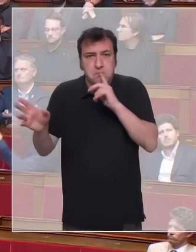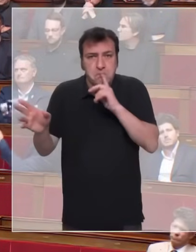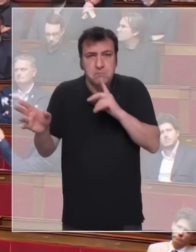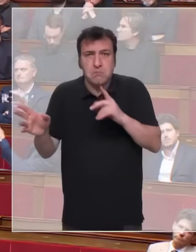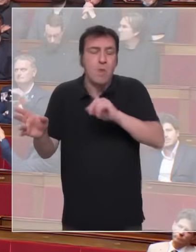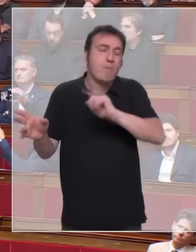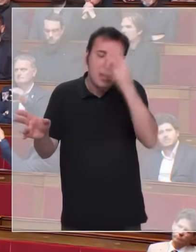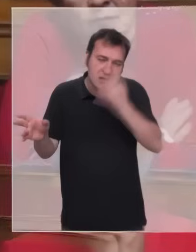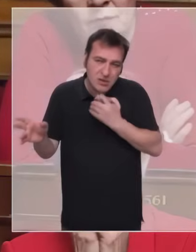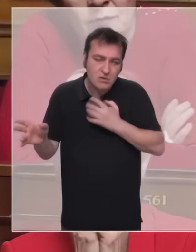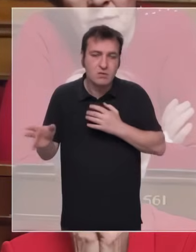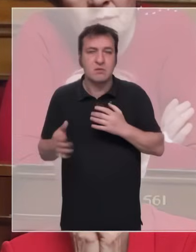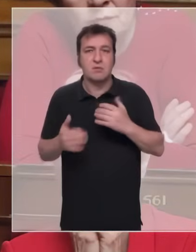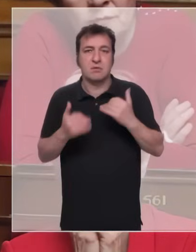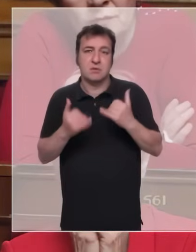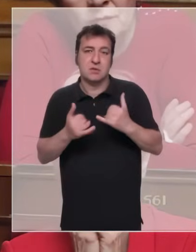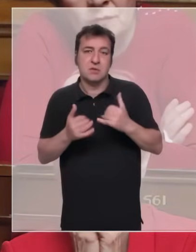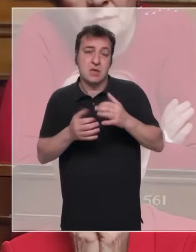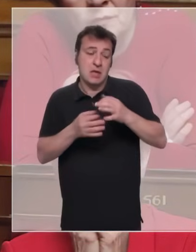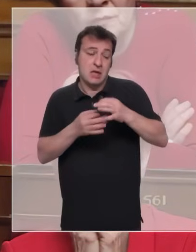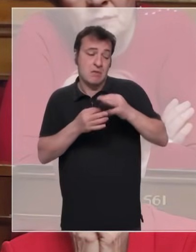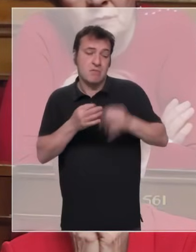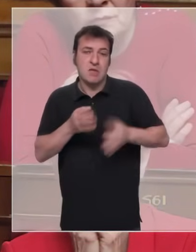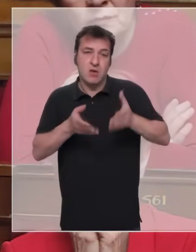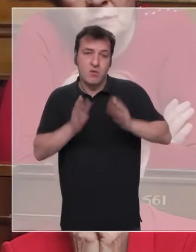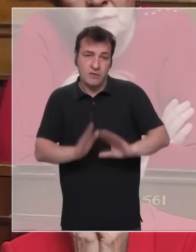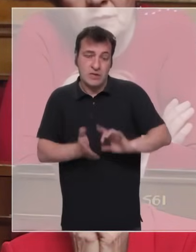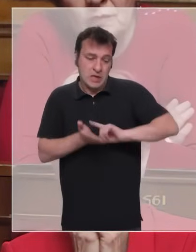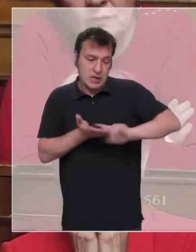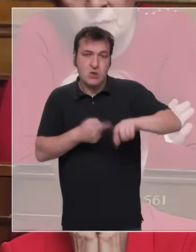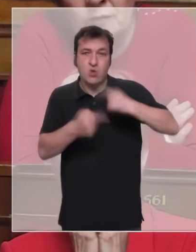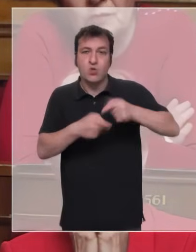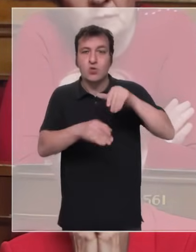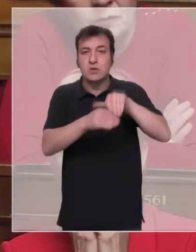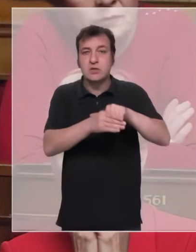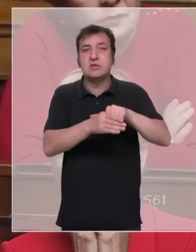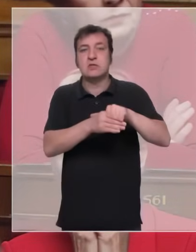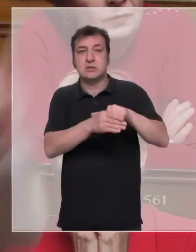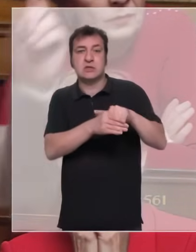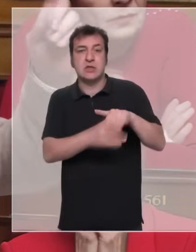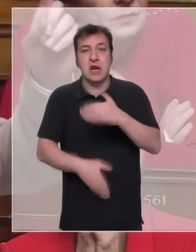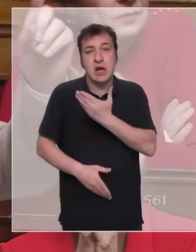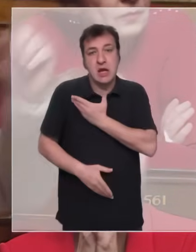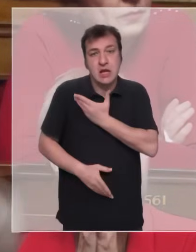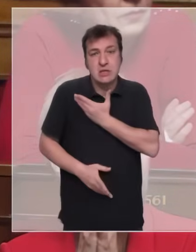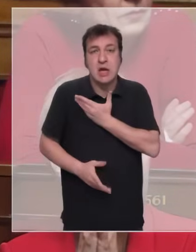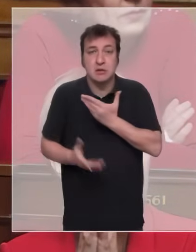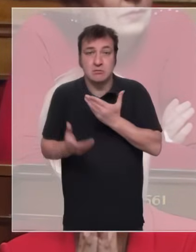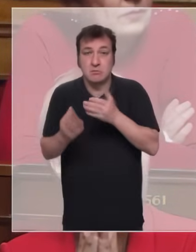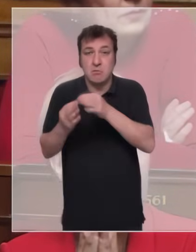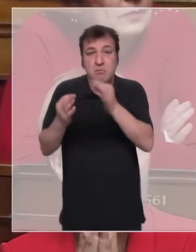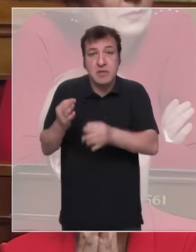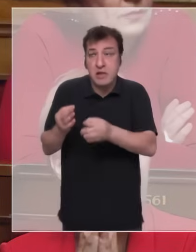de rappeler dans cette assemblée le bilan officiel du génocide en cours à Gaza. Bilan que tant de gens ici n'ont cessé